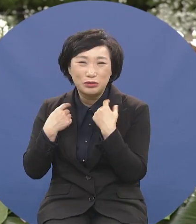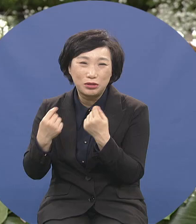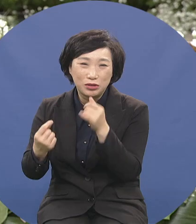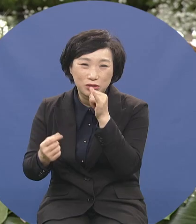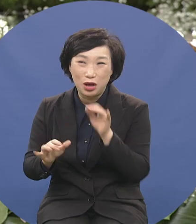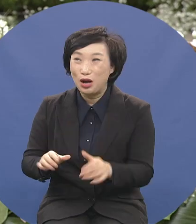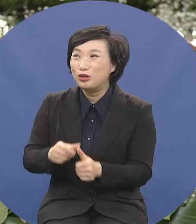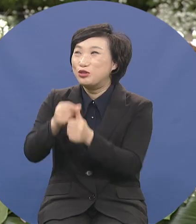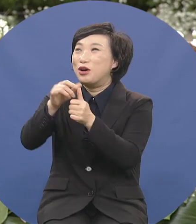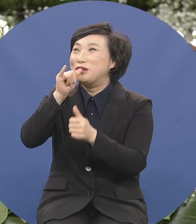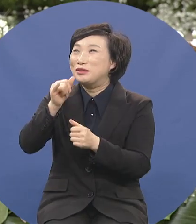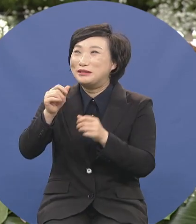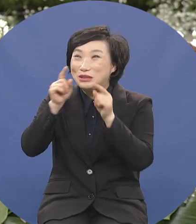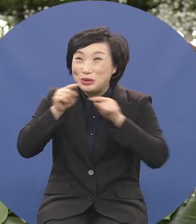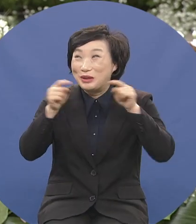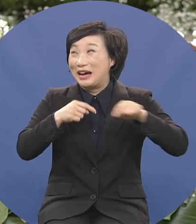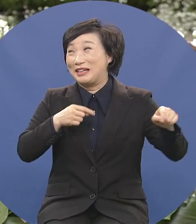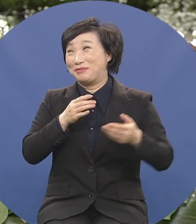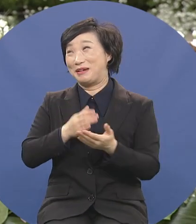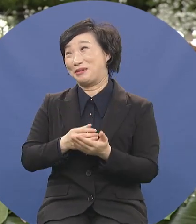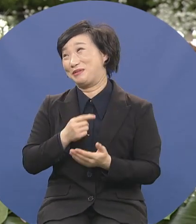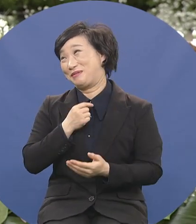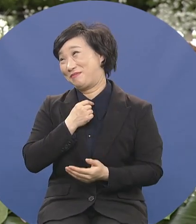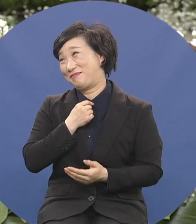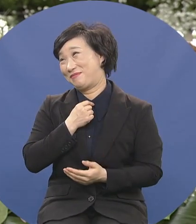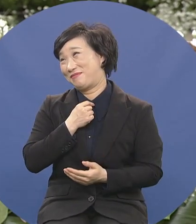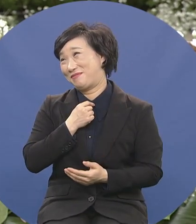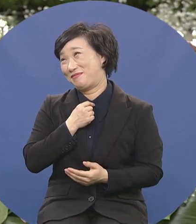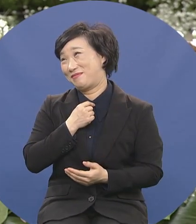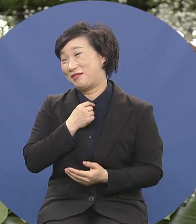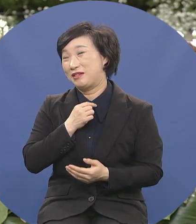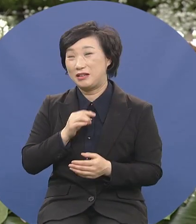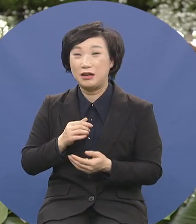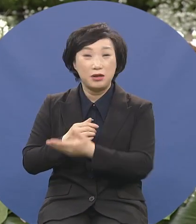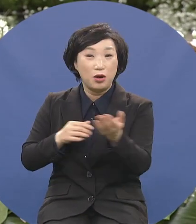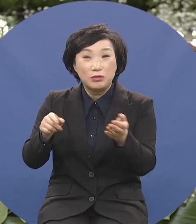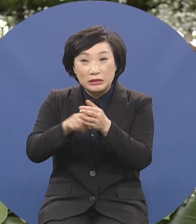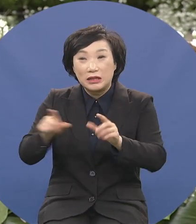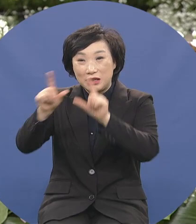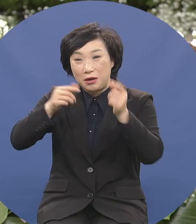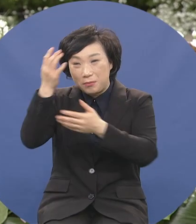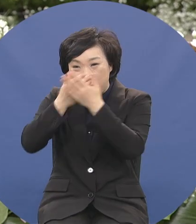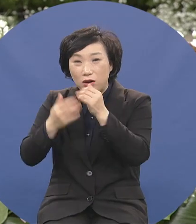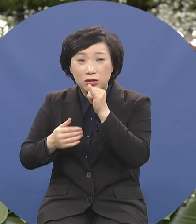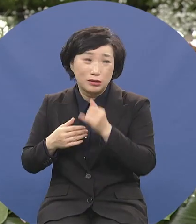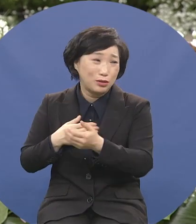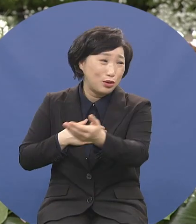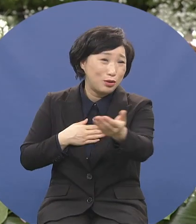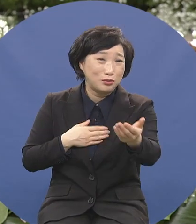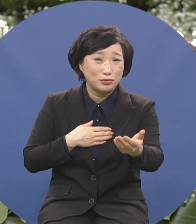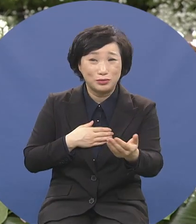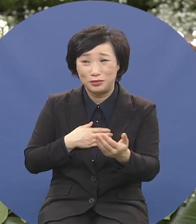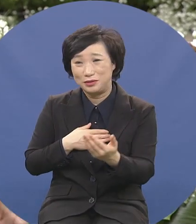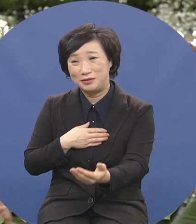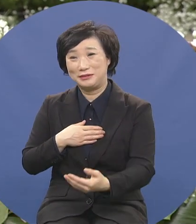구원이 있다면 지옥은 가지 말아야지 하고 막연하게 신앙생활하고 있지 않느냐 그 말이고,